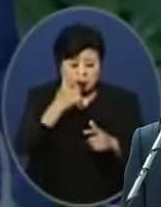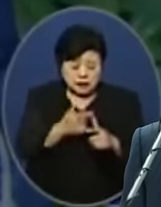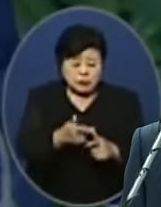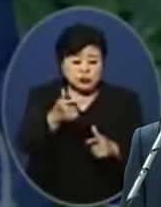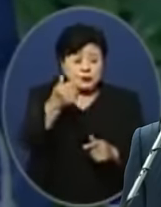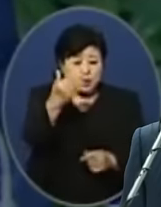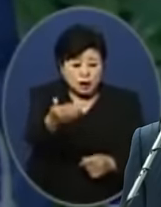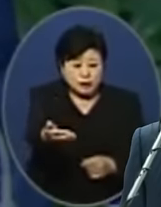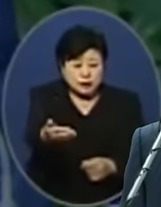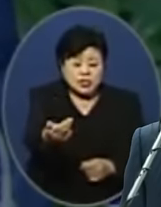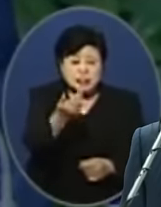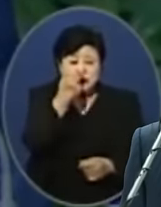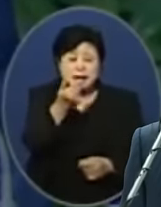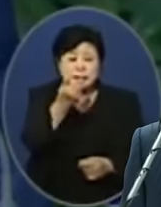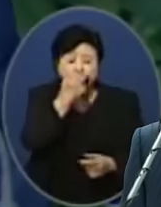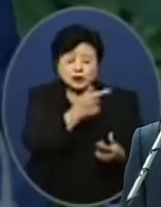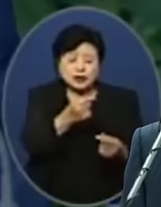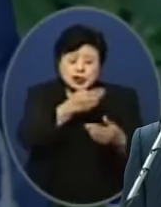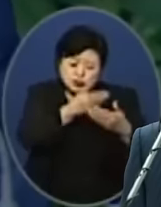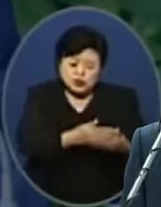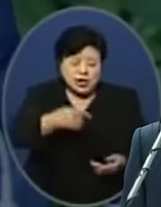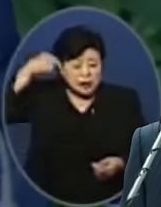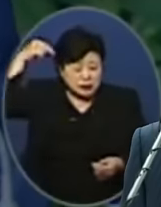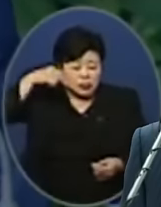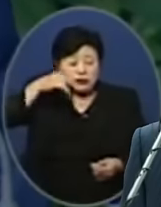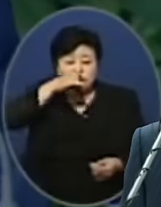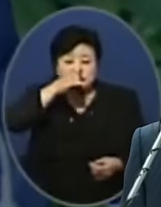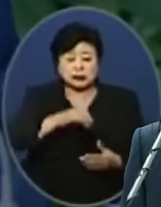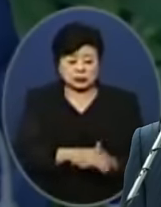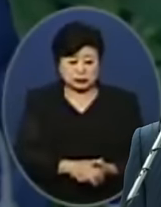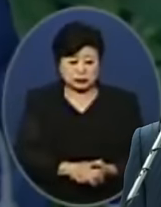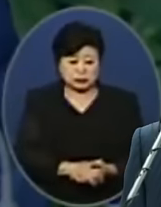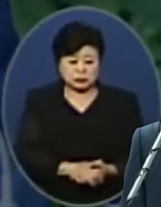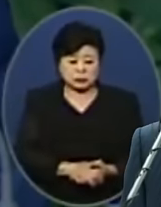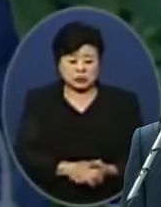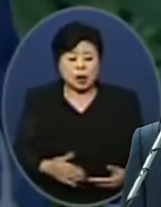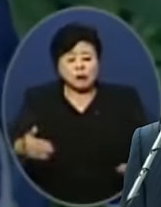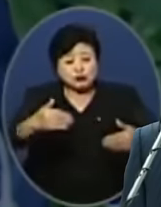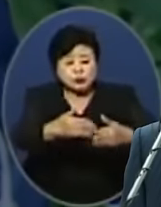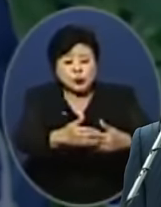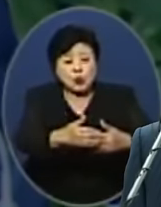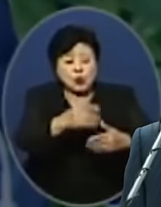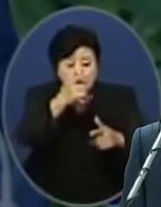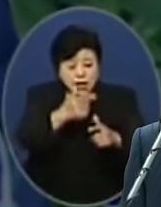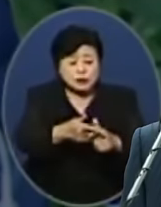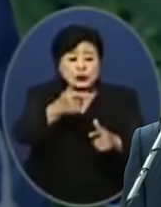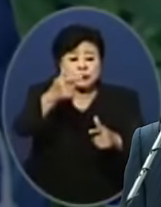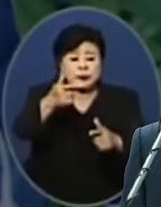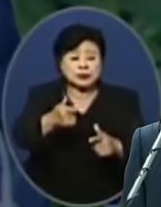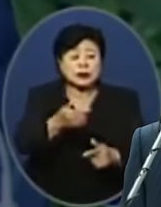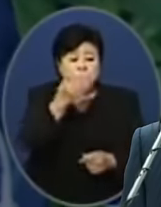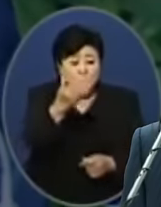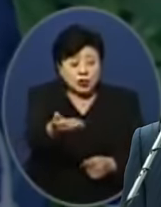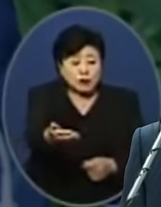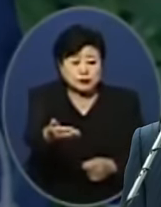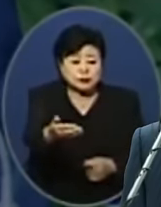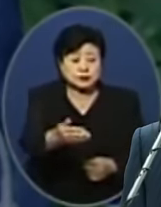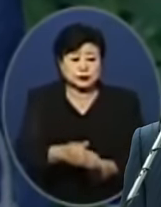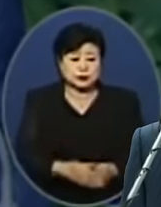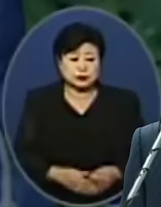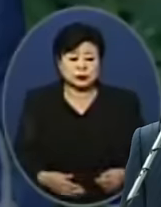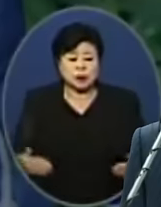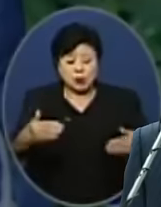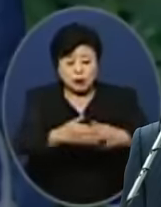예수님이 여러분을 생명처럼 귀하게 생각하시고 품고 계시고 예수님이 여러분을 보호하고